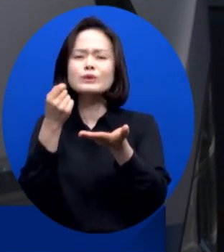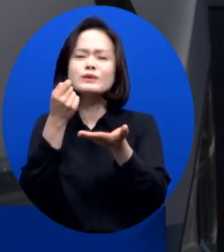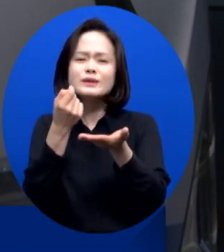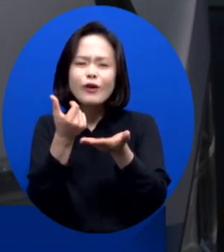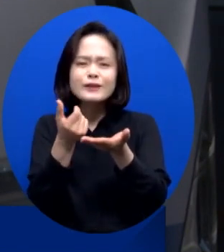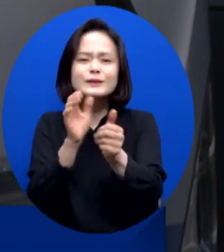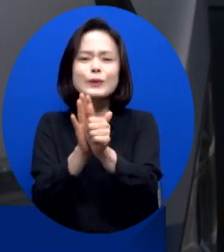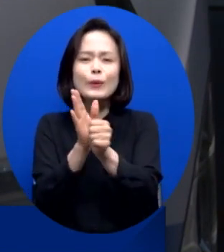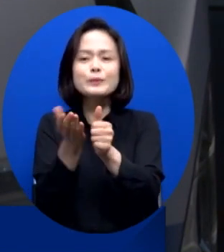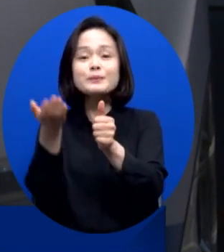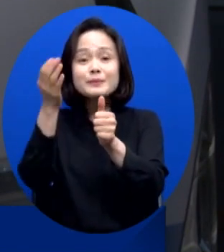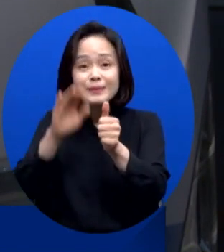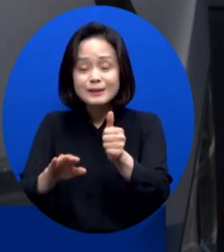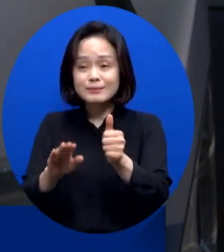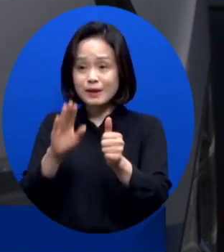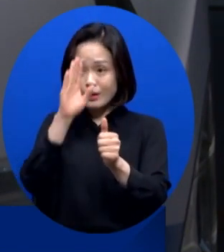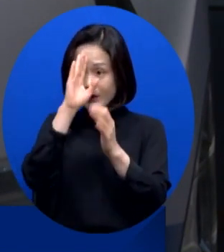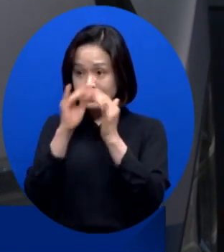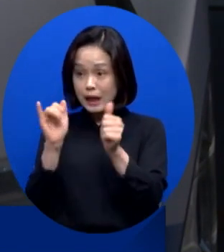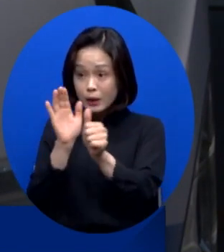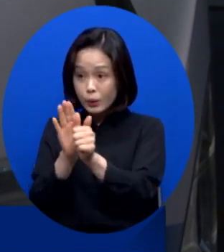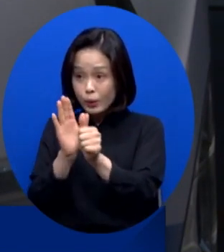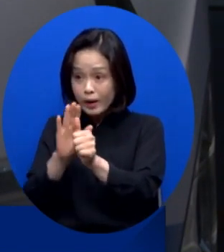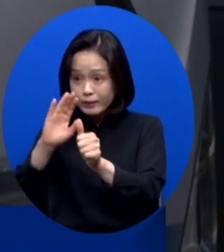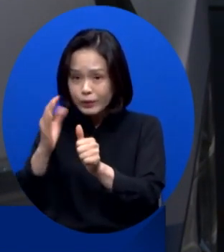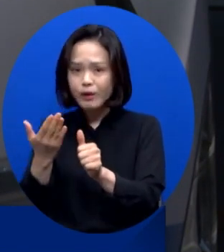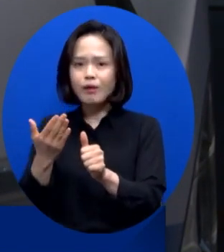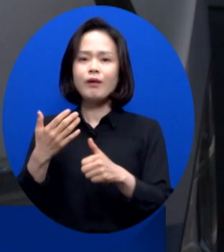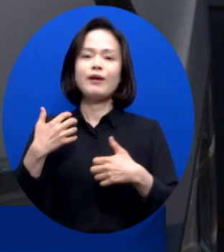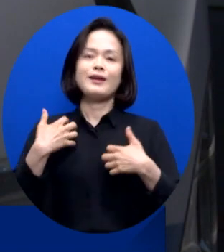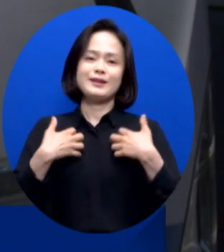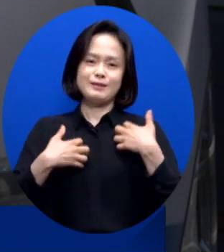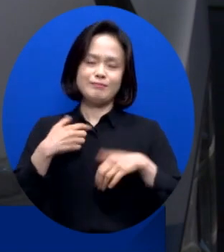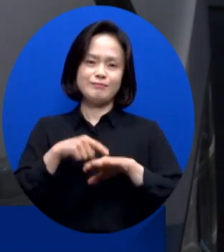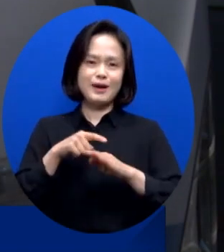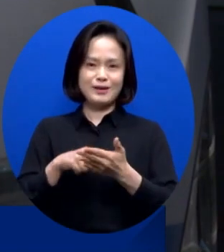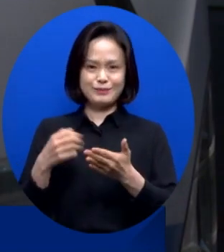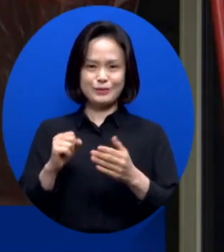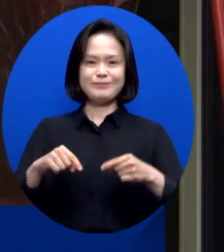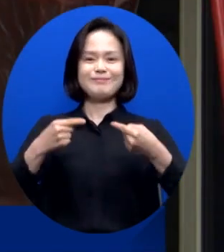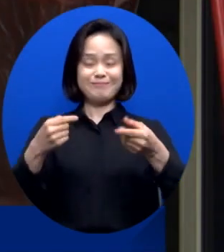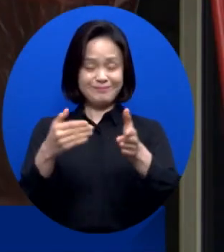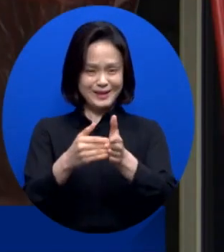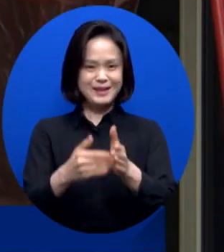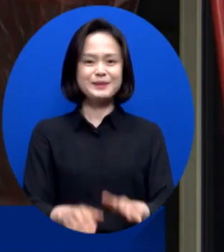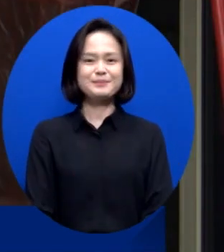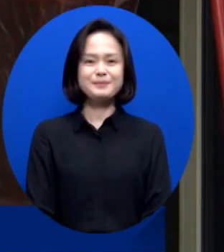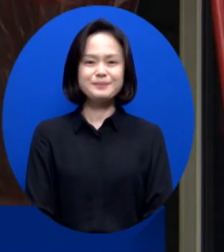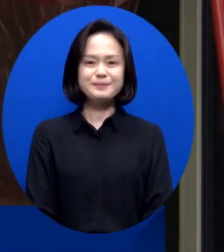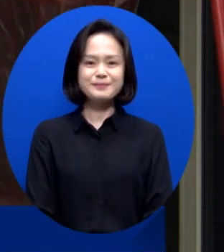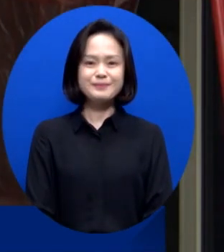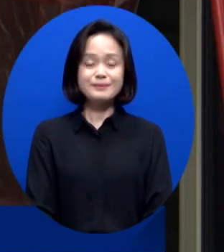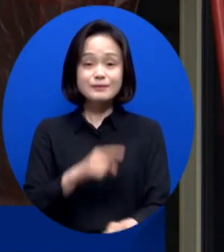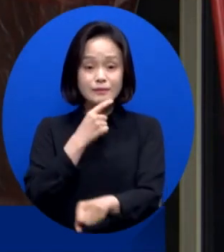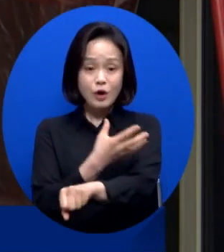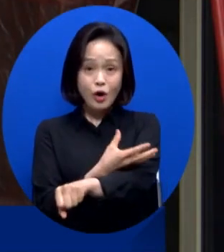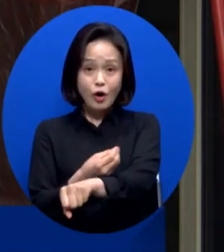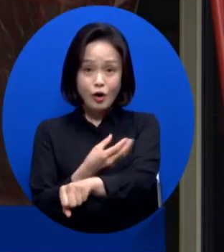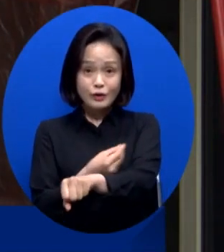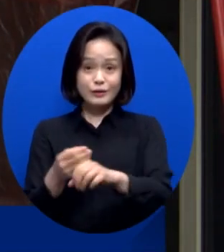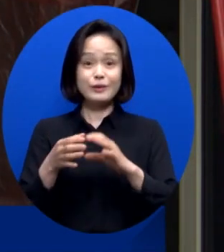회복시킬 수 있는 정말 귀중한 피가 될 수 있겠구나 싶어서 기쁜 마음으로 동참했습니다 이번 헌혈을 통해서